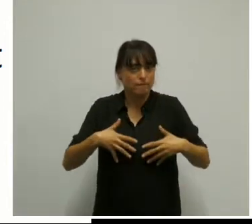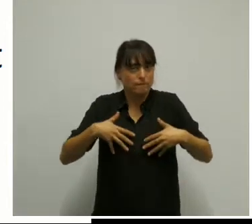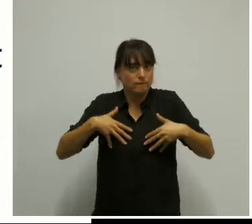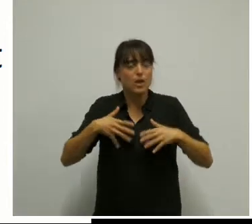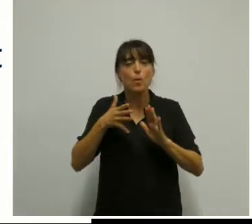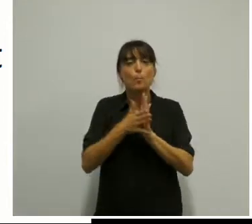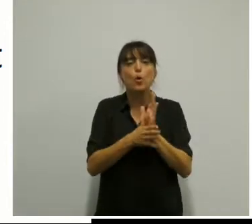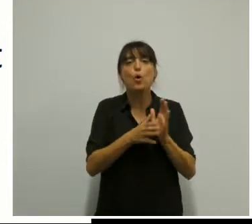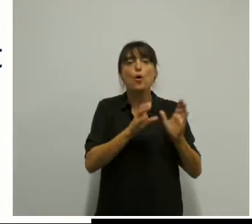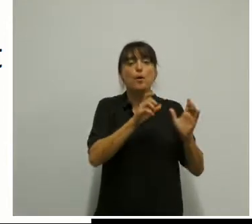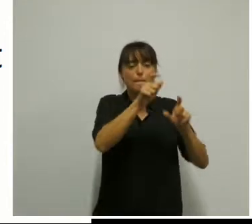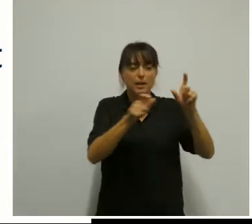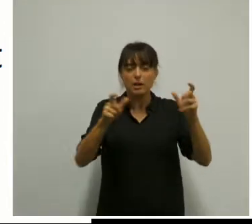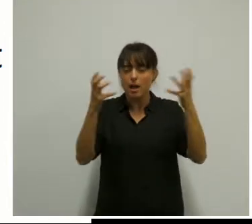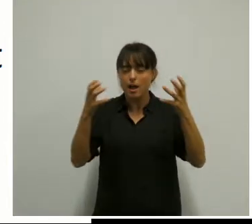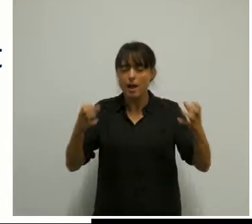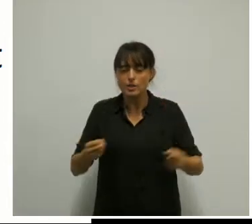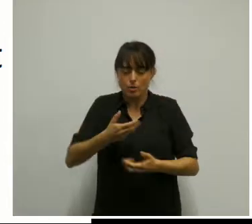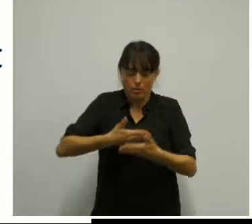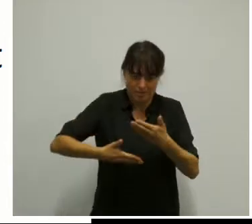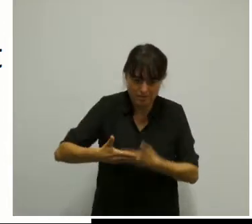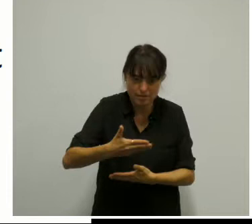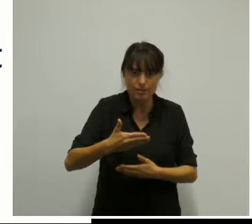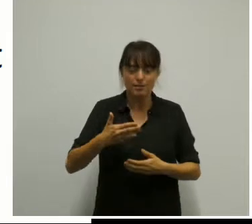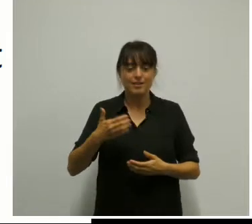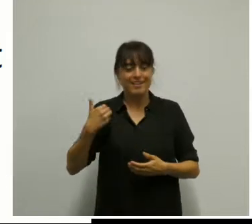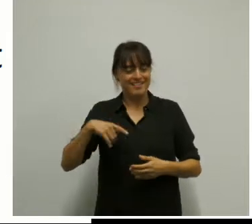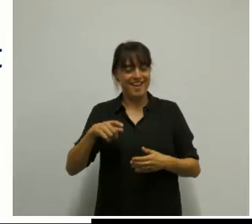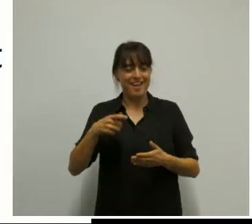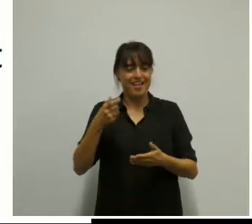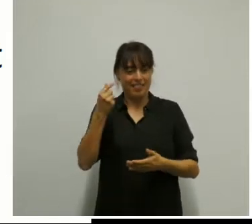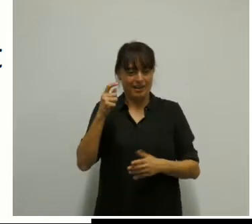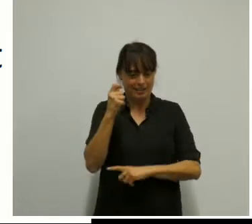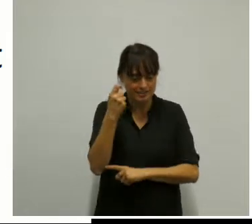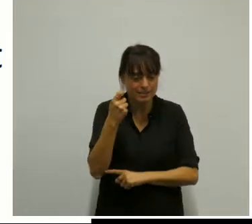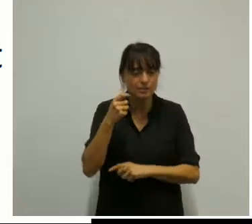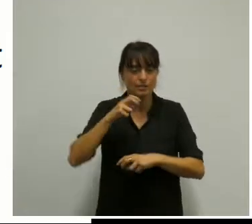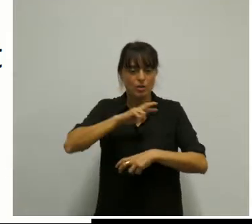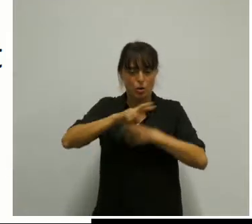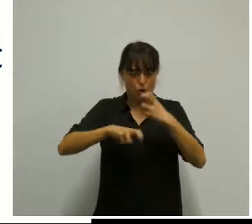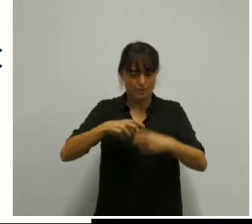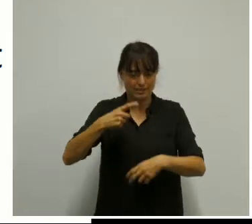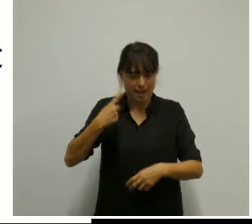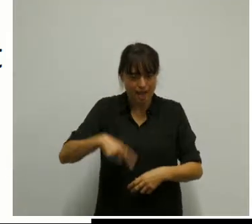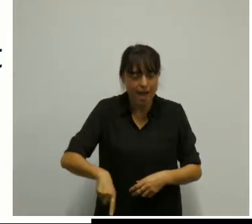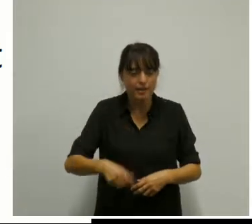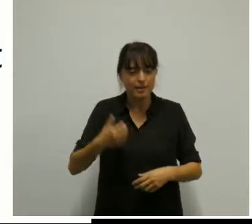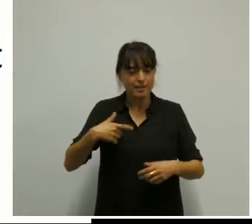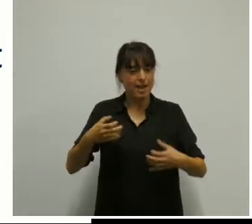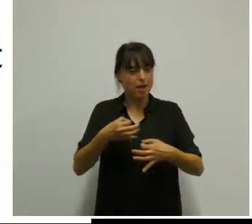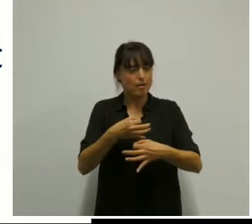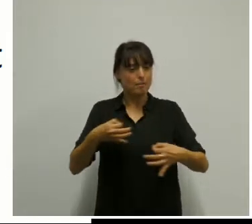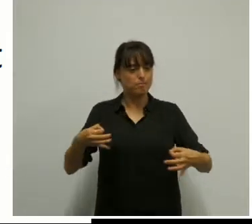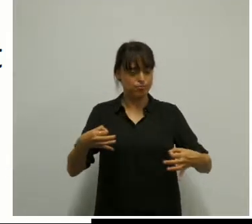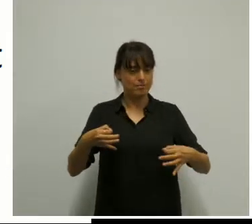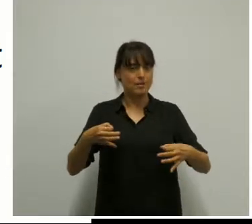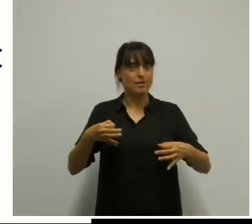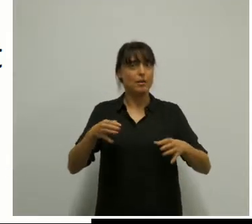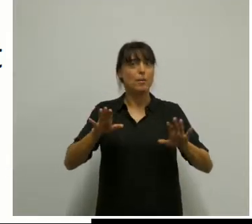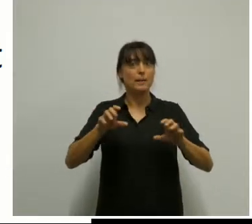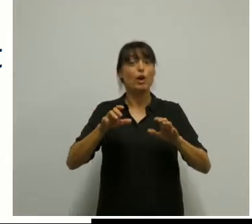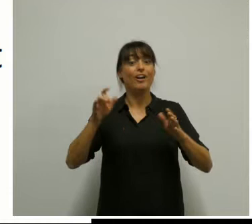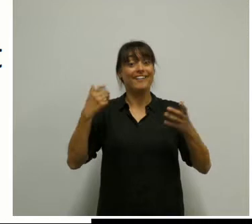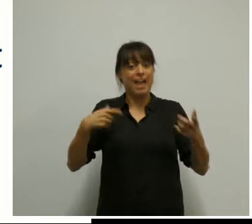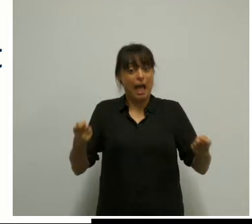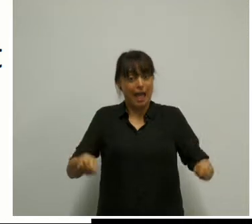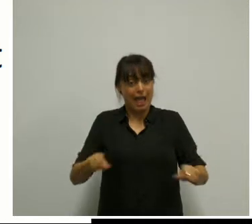molt participativa. Però després, quan s'acaba tot, fas la festa, ara queden reptes. Val? Primera frase.